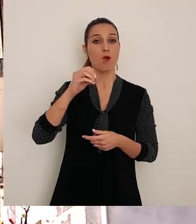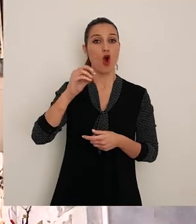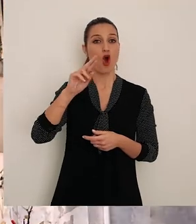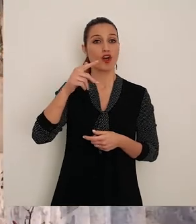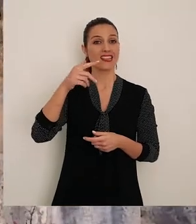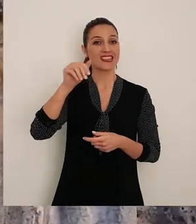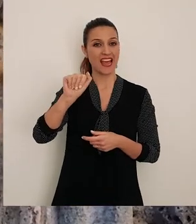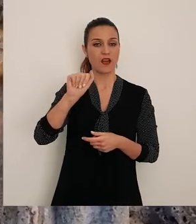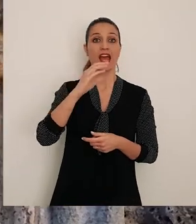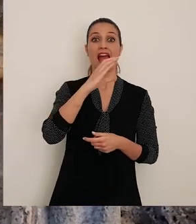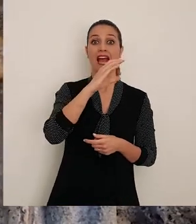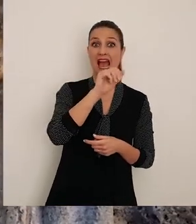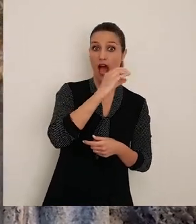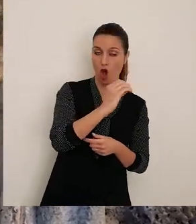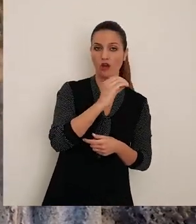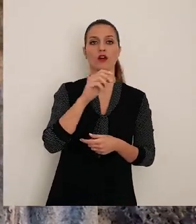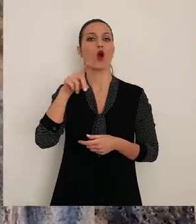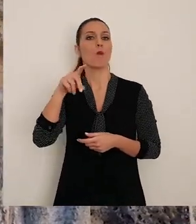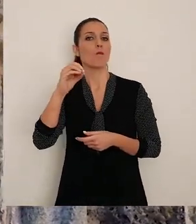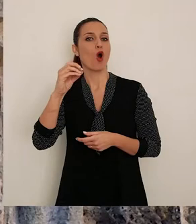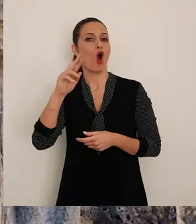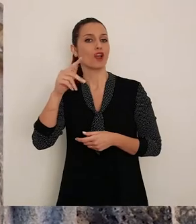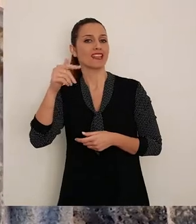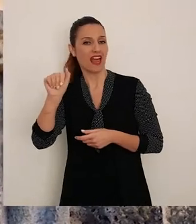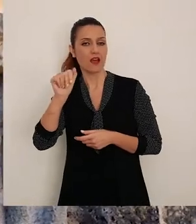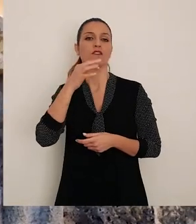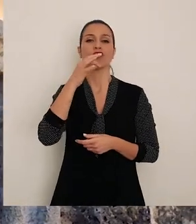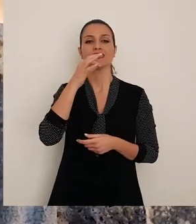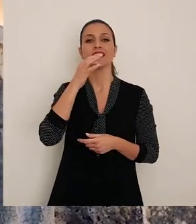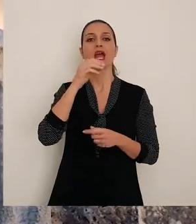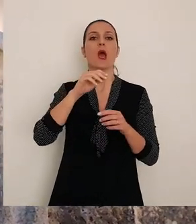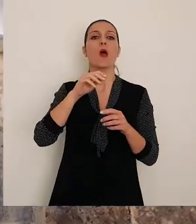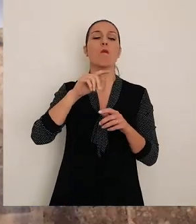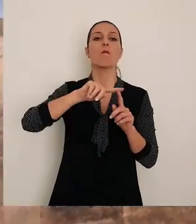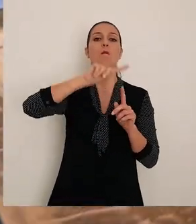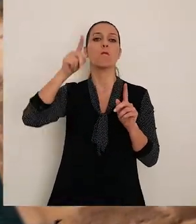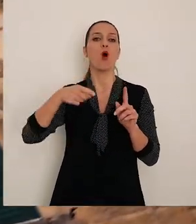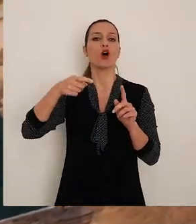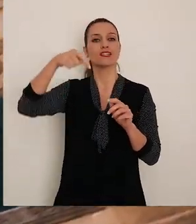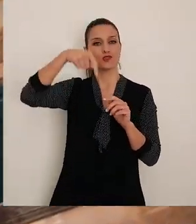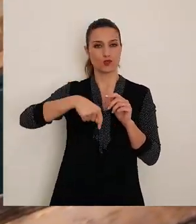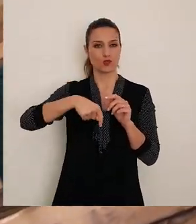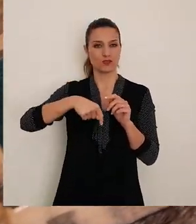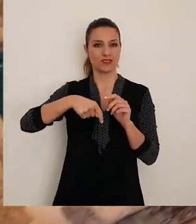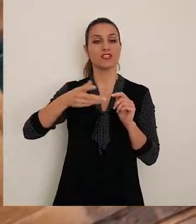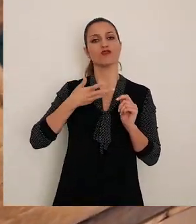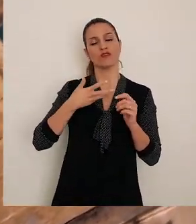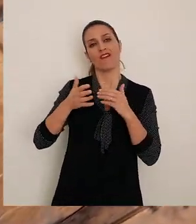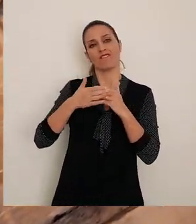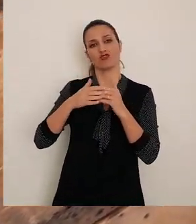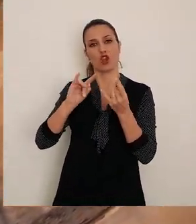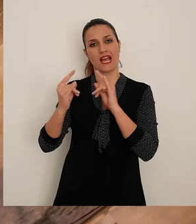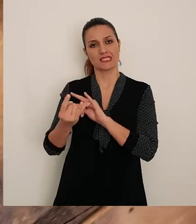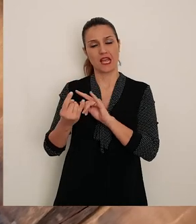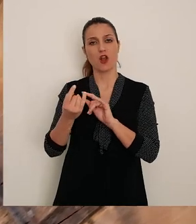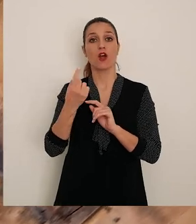Caporta, dal greco cao più porta, contrazione linguistica di Porta Sud, è ubicata a ridosso del castello e rappresenta uno degli